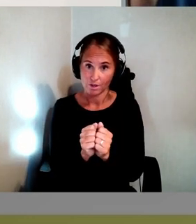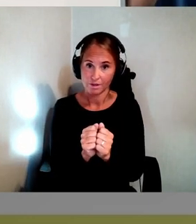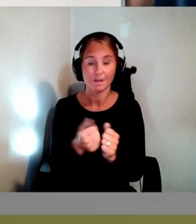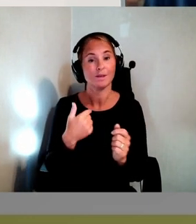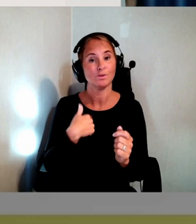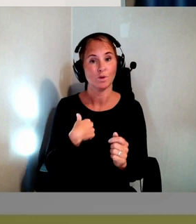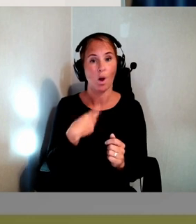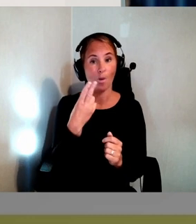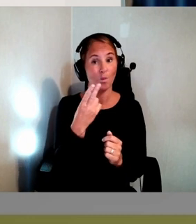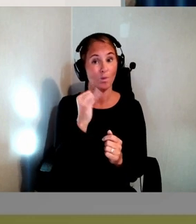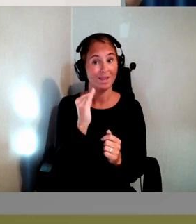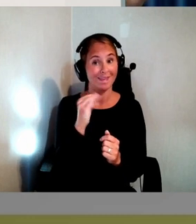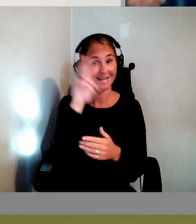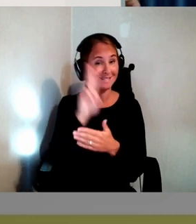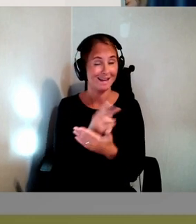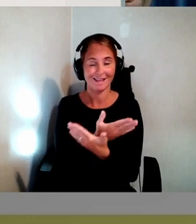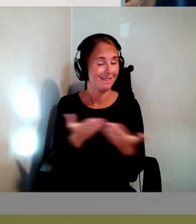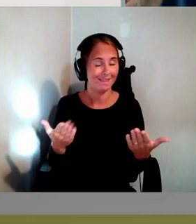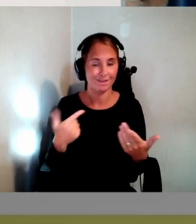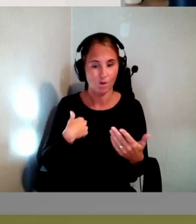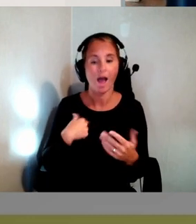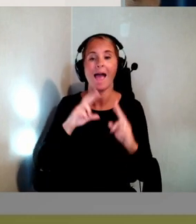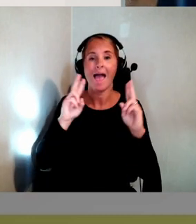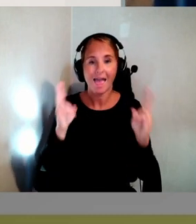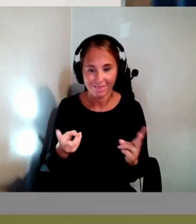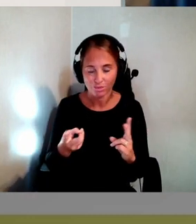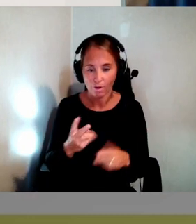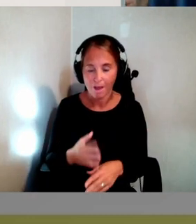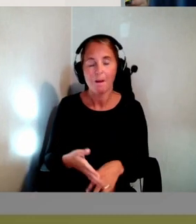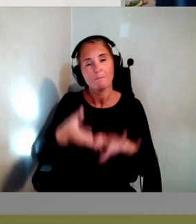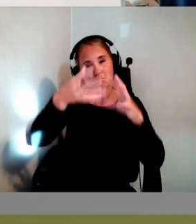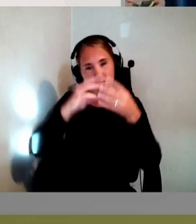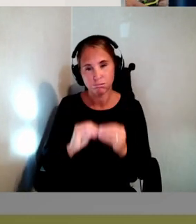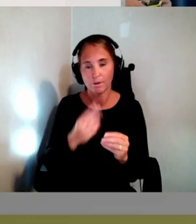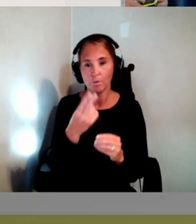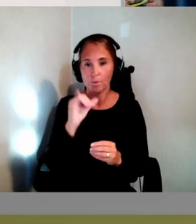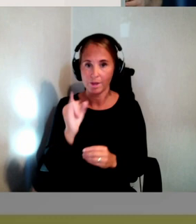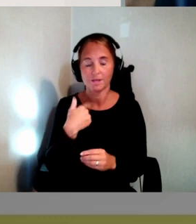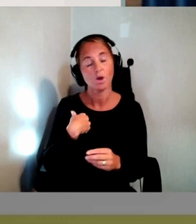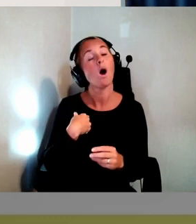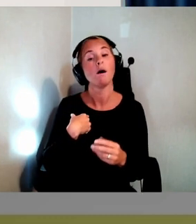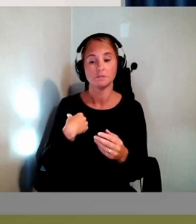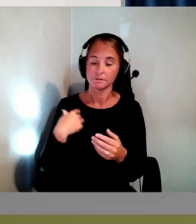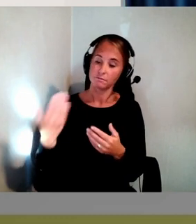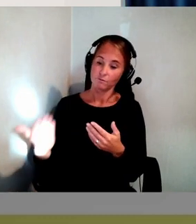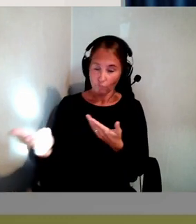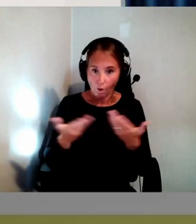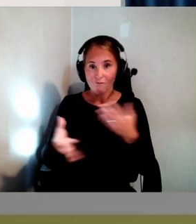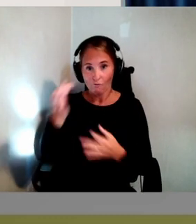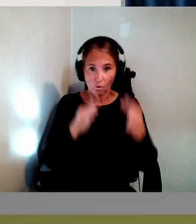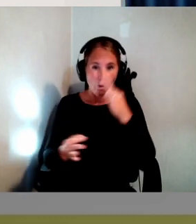ui designer så så bygger jag i ui så jag kommer i kontakt med såna här frågor ganska mycket